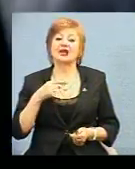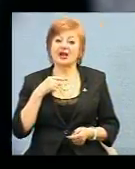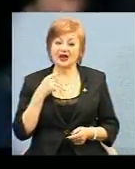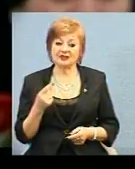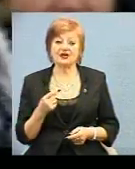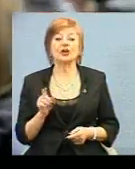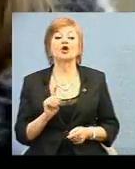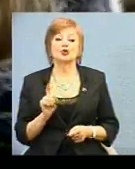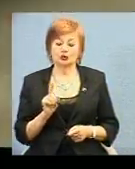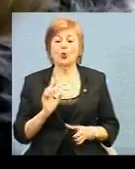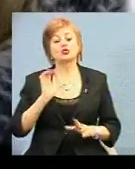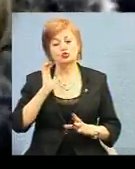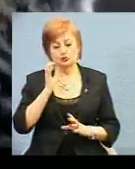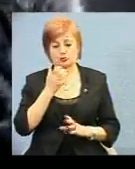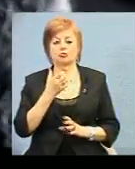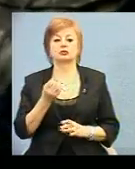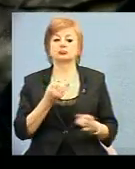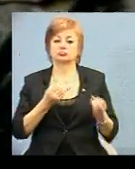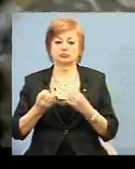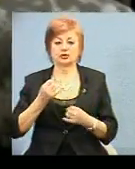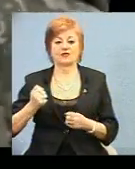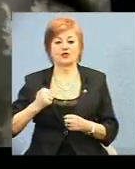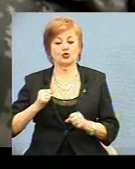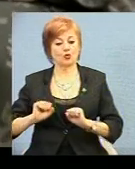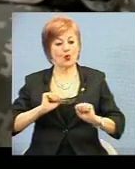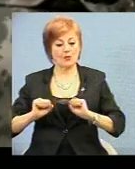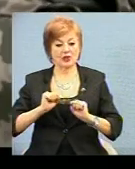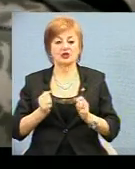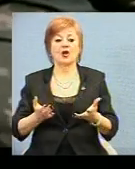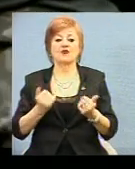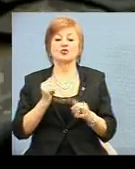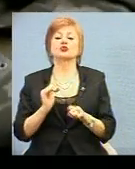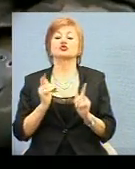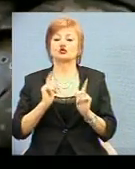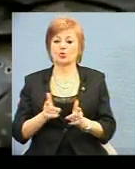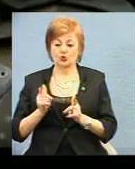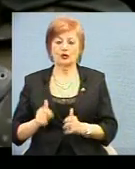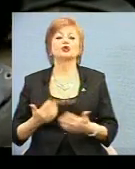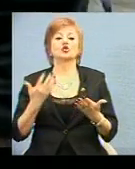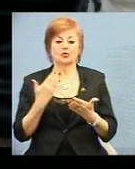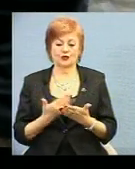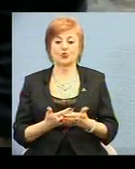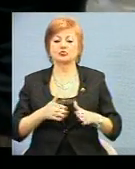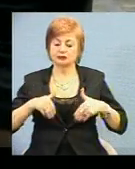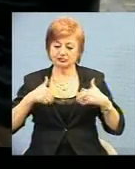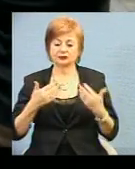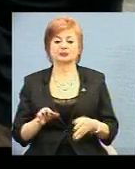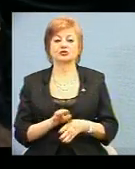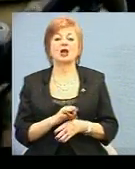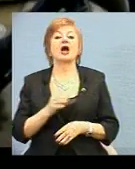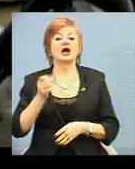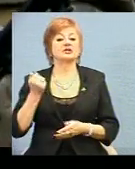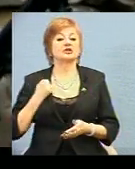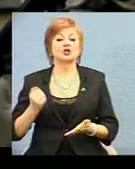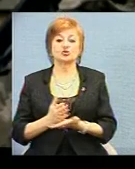справи підійшов серйозно. Переговорив із військовим командуванням, отримавши добро, втілив ідею у життя. Де далі буду служити, вже знає.